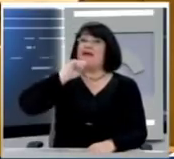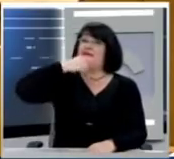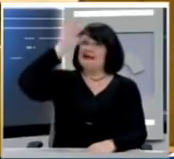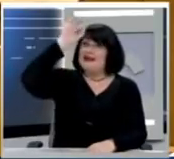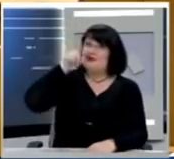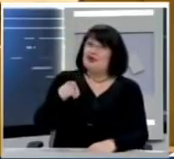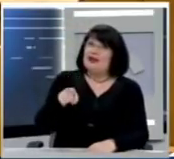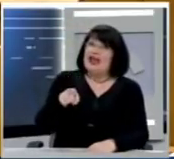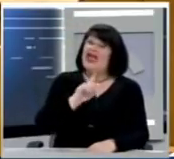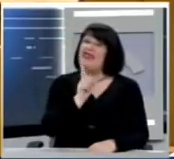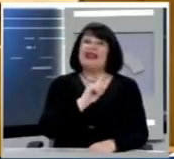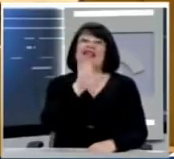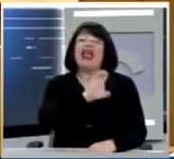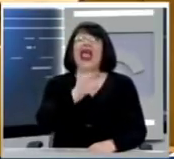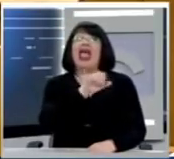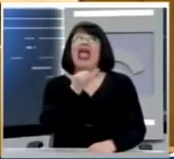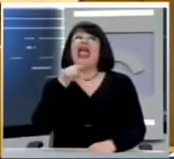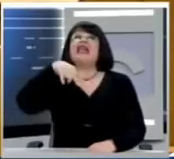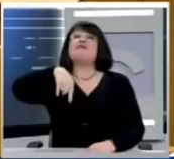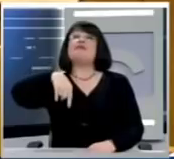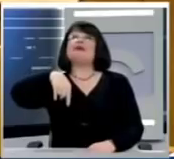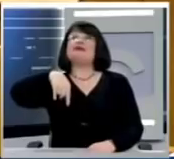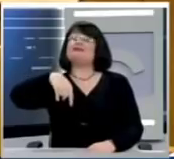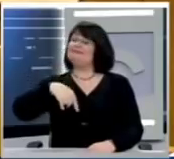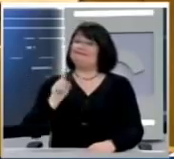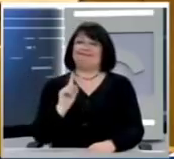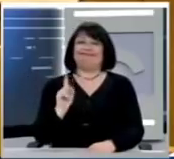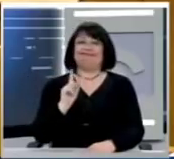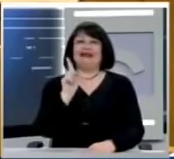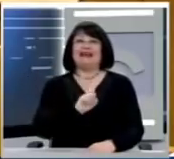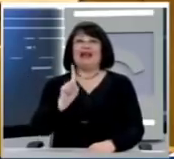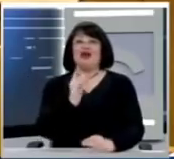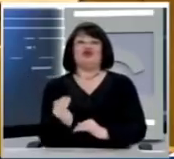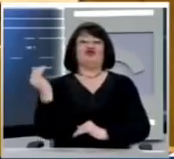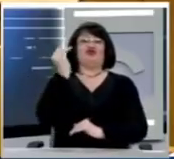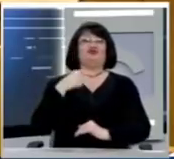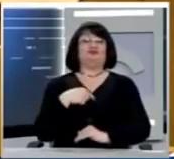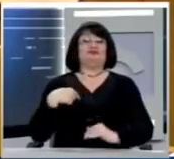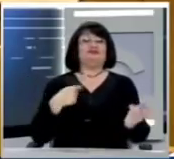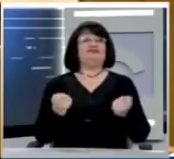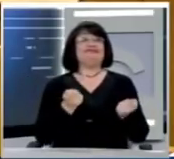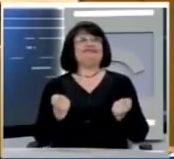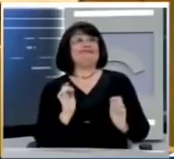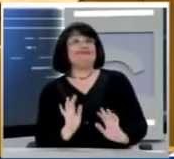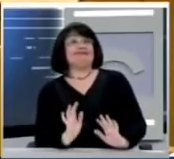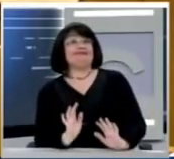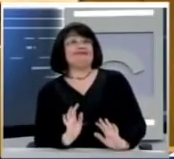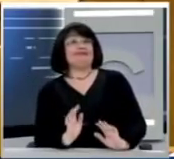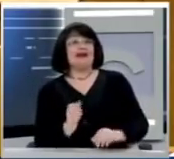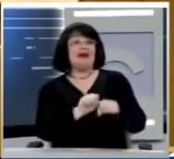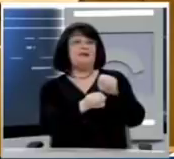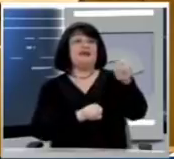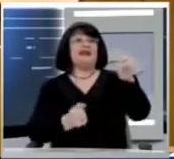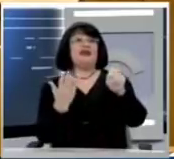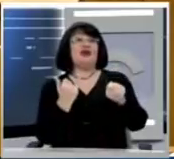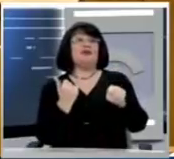δεν είναι η ΑΕΠ, για να το θέσουμε υπό την εποπτεία του κ. Μητσοτάκη, να βάλουμε επικεφαλής και κάποιον χωρίς στοιχείο, για να τον